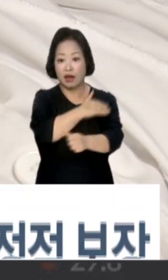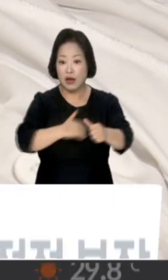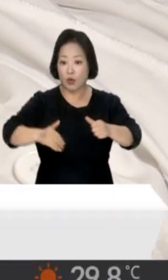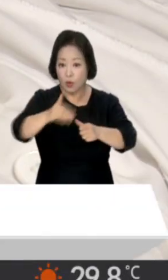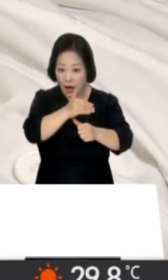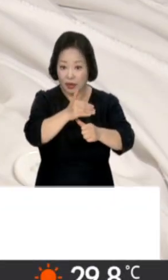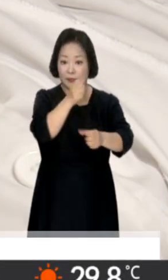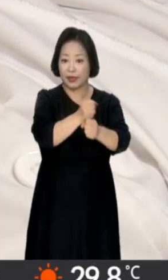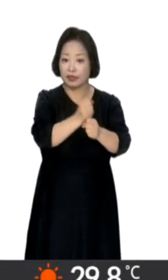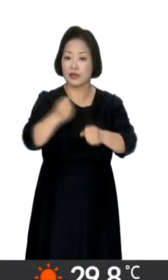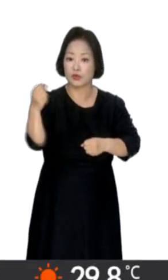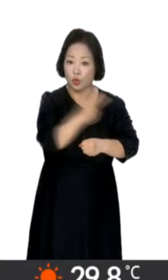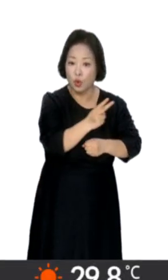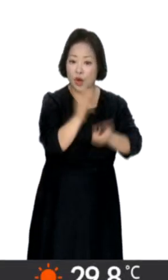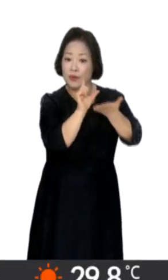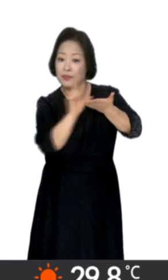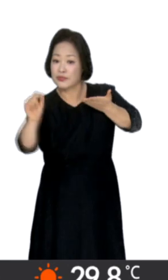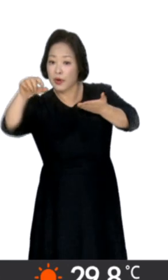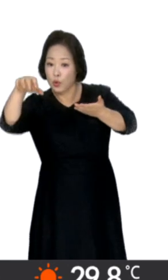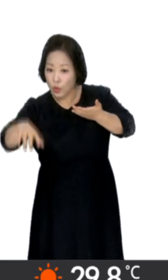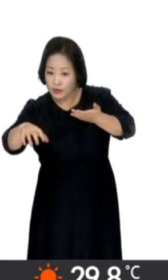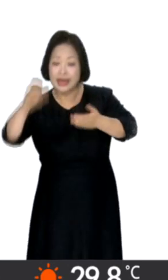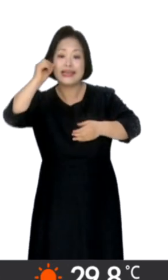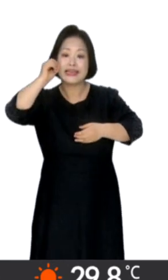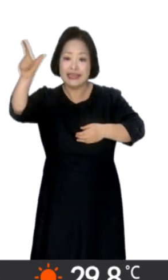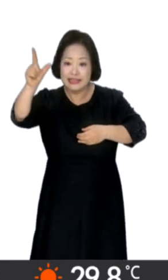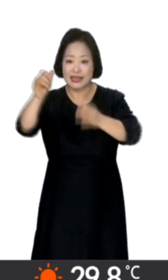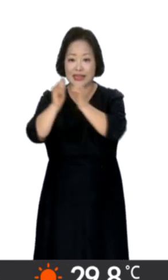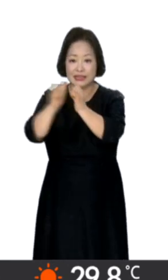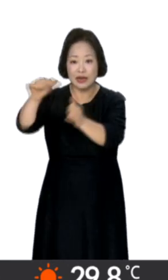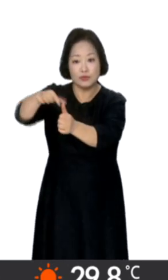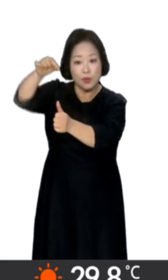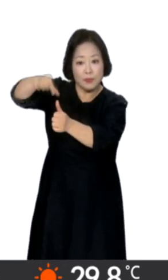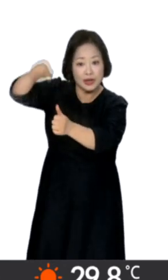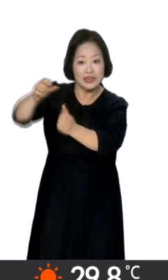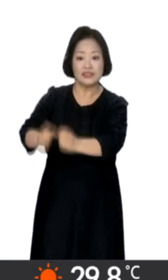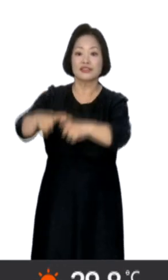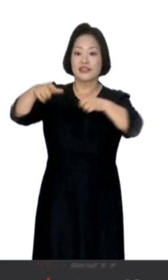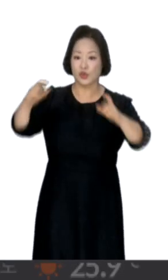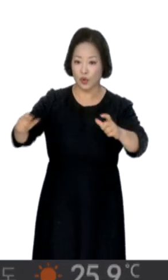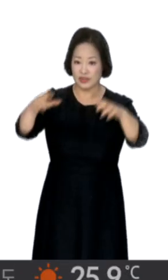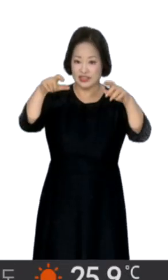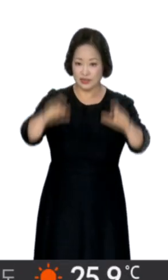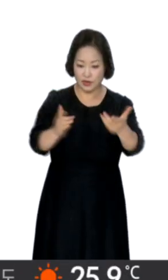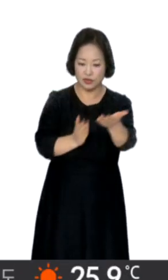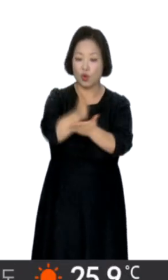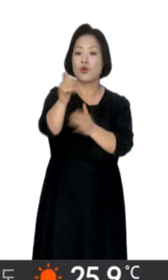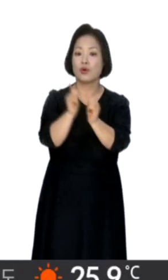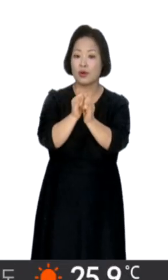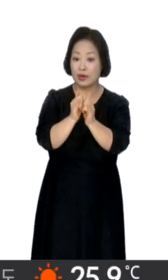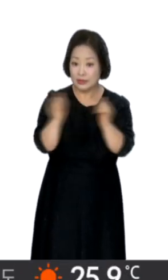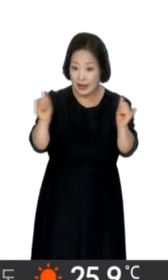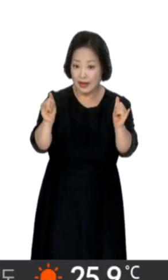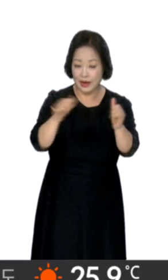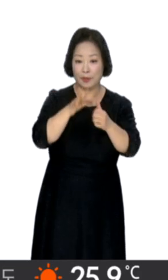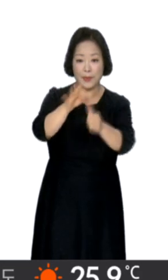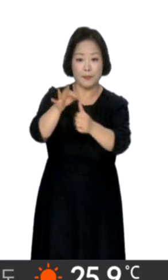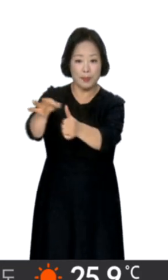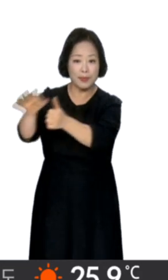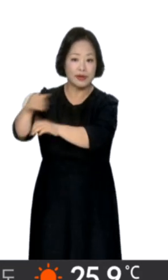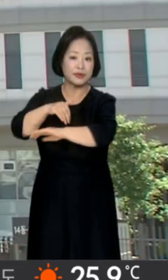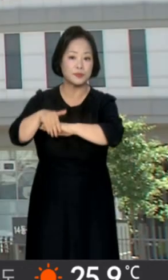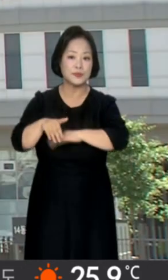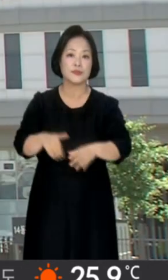두고 비수도권 의대에 지역 인재 전형 선발 비율을 늘리고 지역의 전공의 배정을 확대하는 방안 등을 추진할